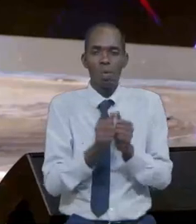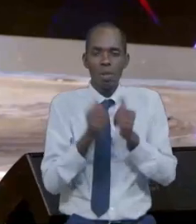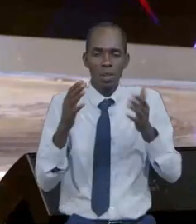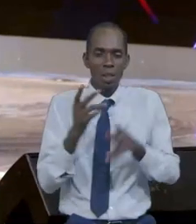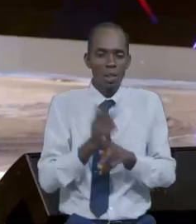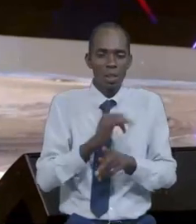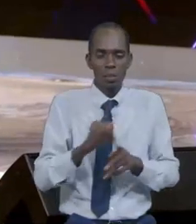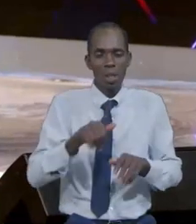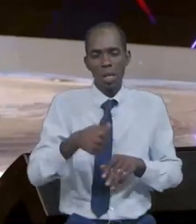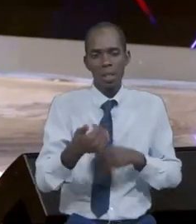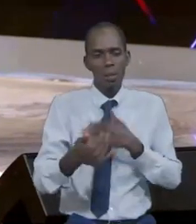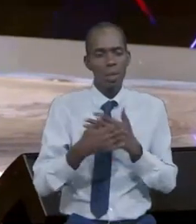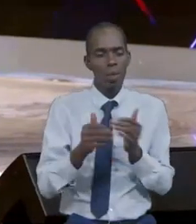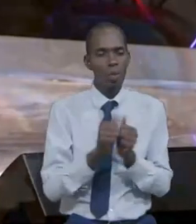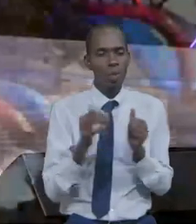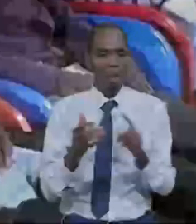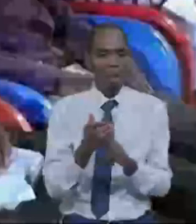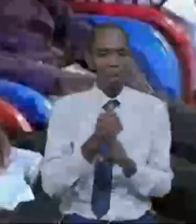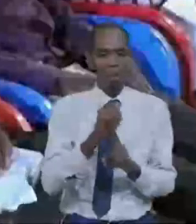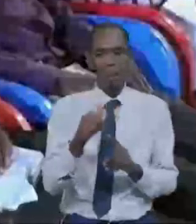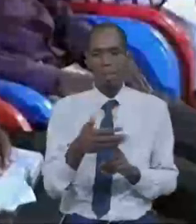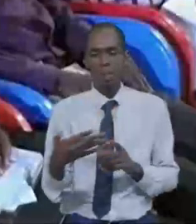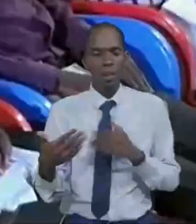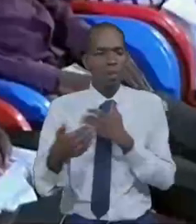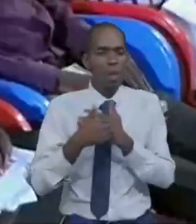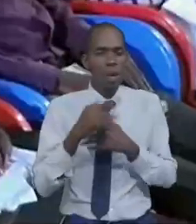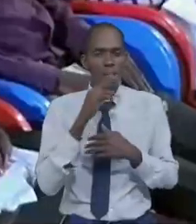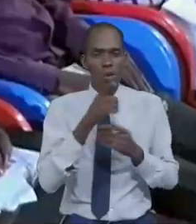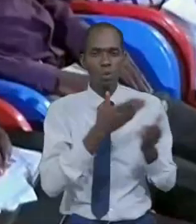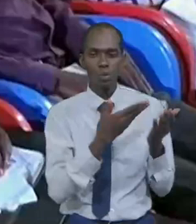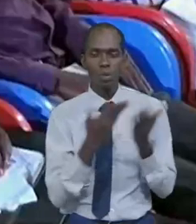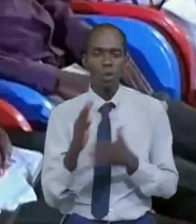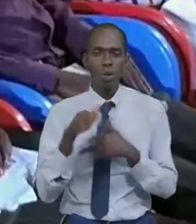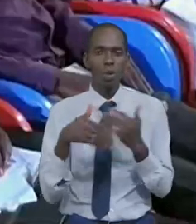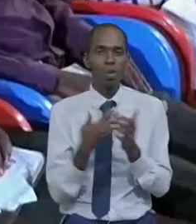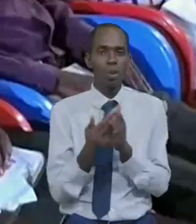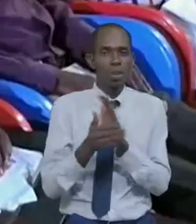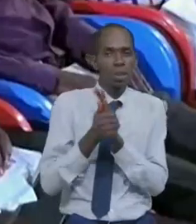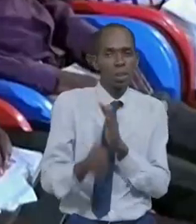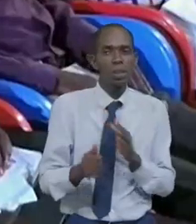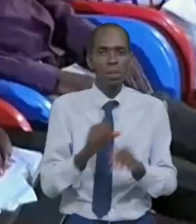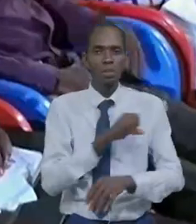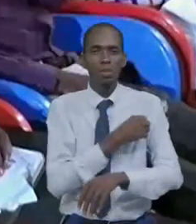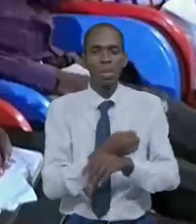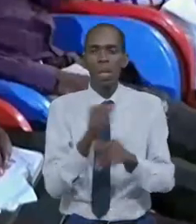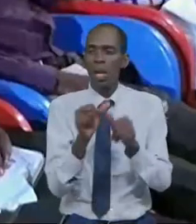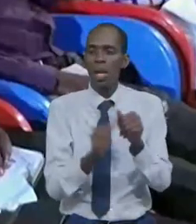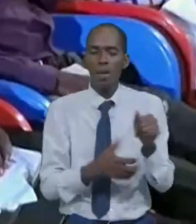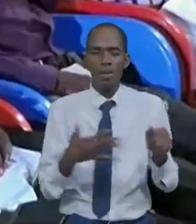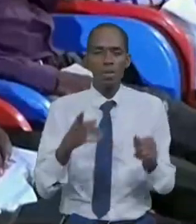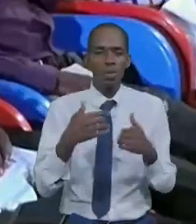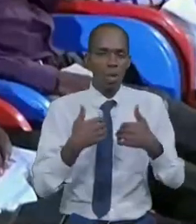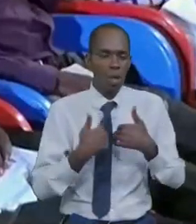et sans rivalité? Est-ce que vous amenez tous vos talents, toute votre force, tout ce que vous avez